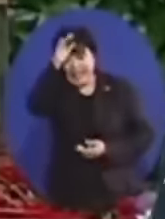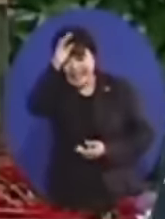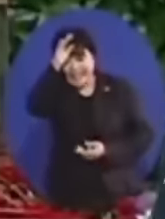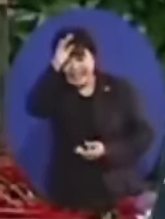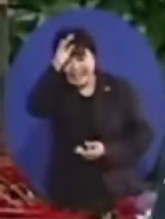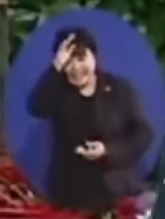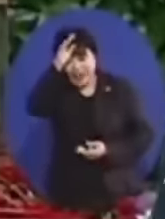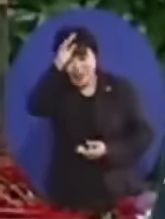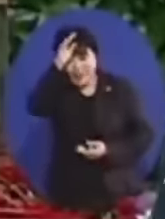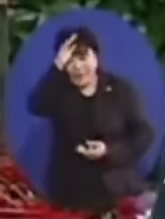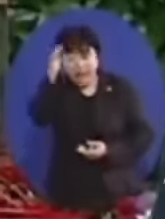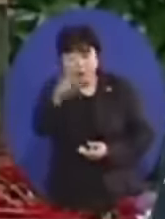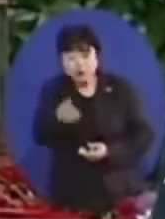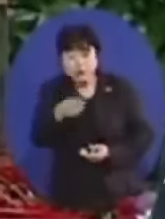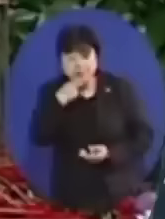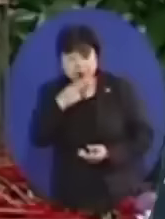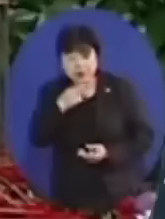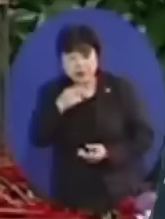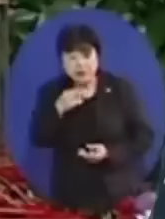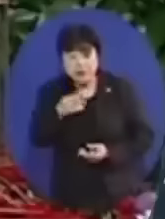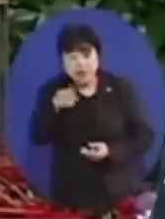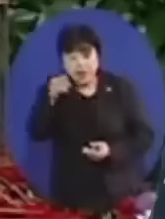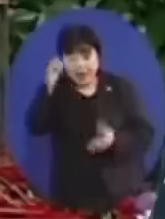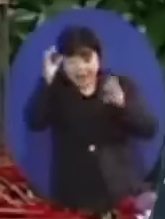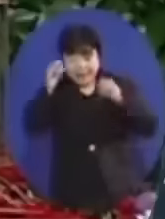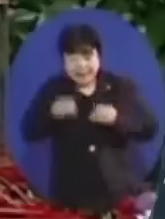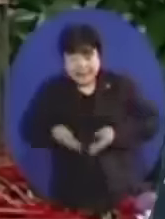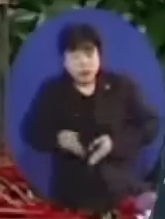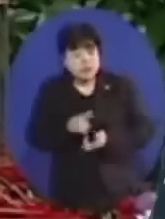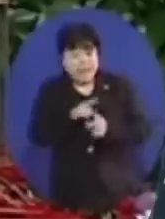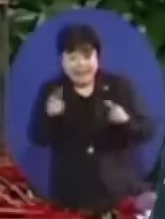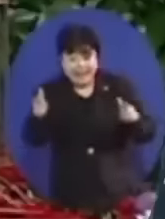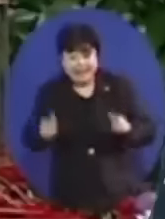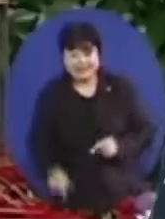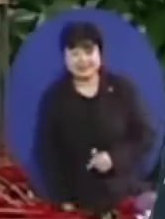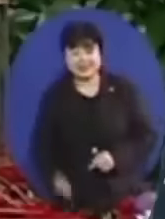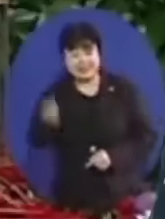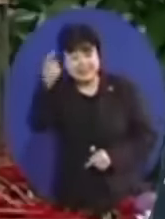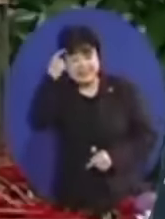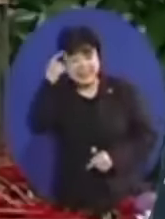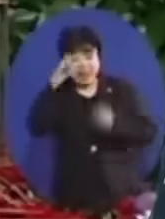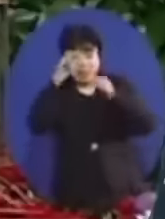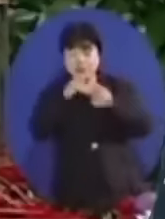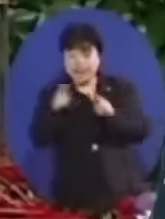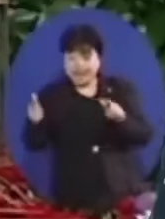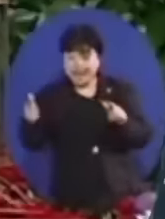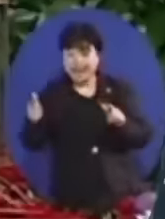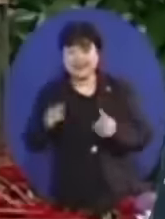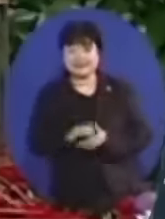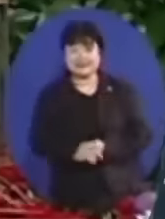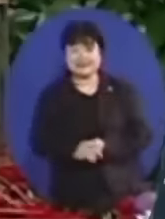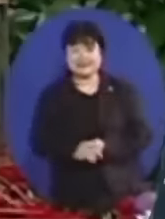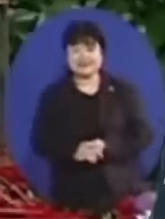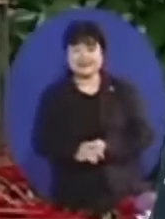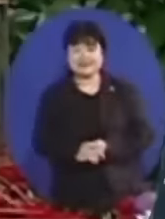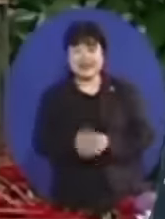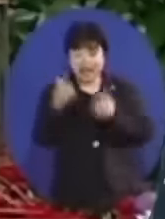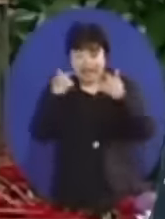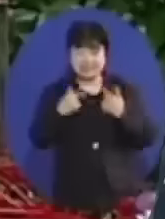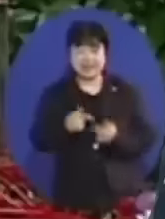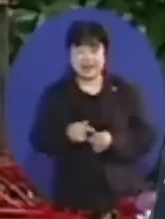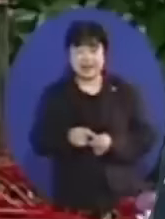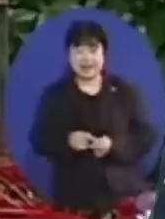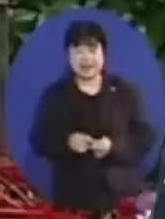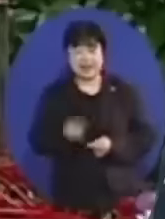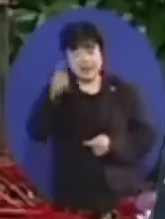품지 않으면 병아리는 깨어나지 않는 것입니다. 생각은 보이지 않지만 우리 늘